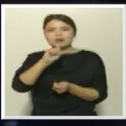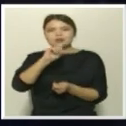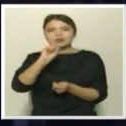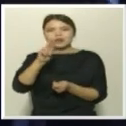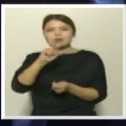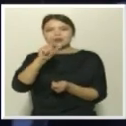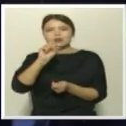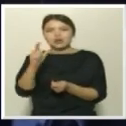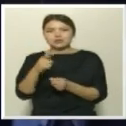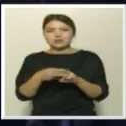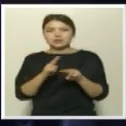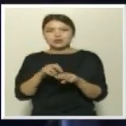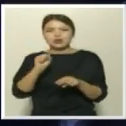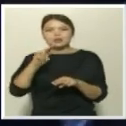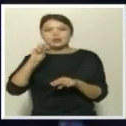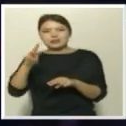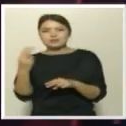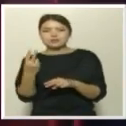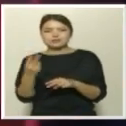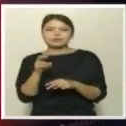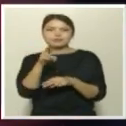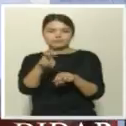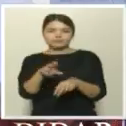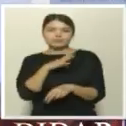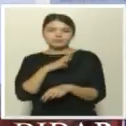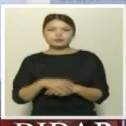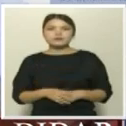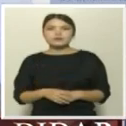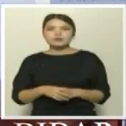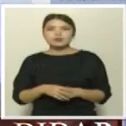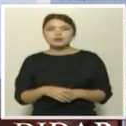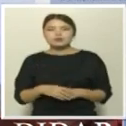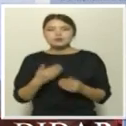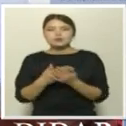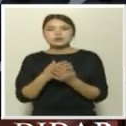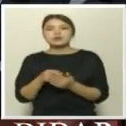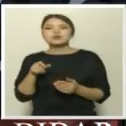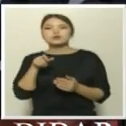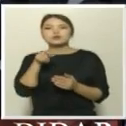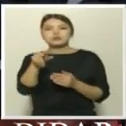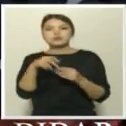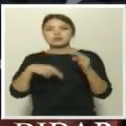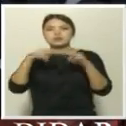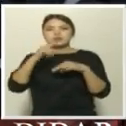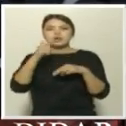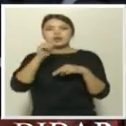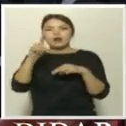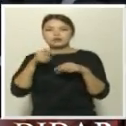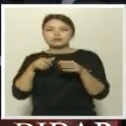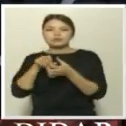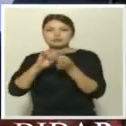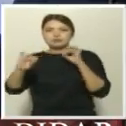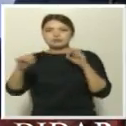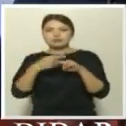Санжар Жаркешев и аким Мангистауской области Нурлан Ногаев. Общая протяженность второй нитки газопровода составит 308